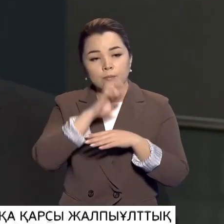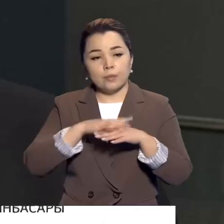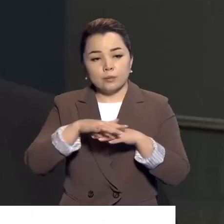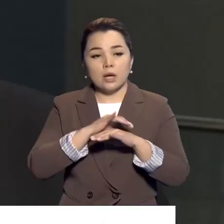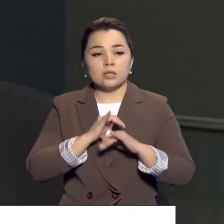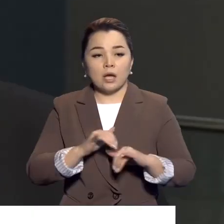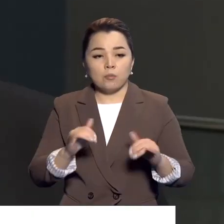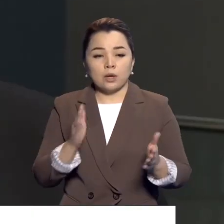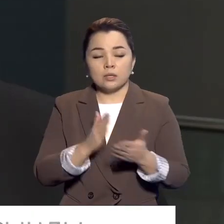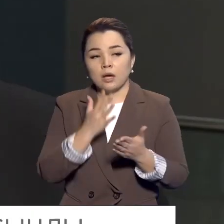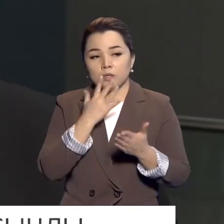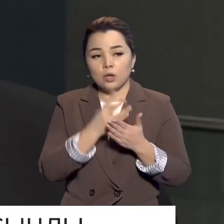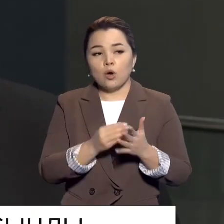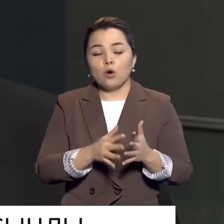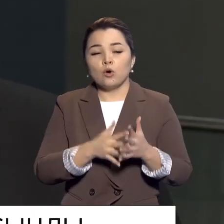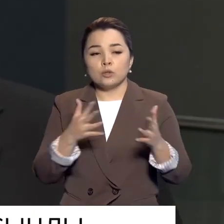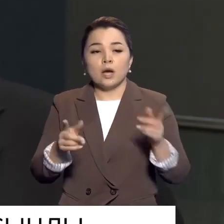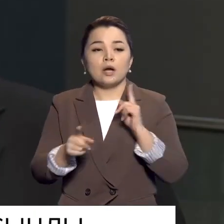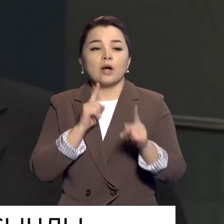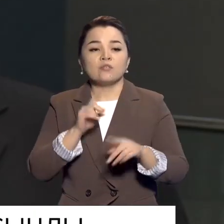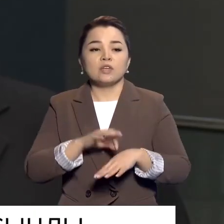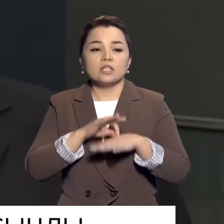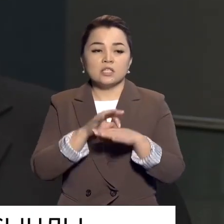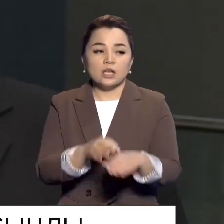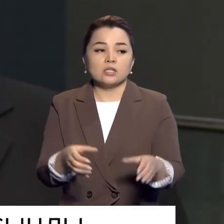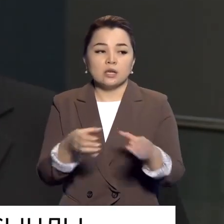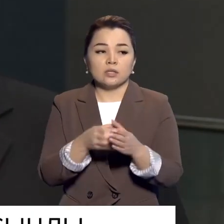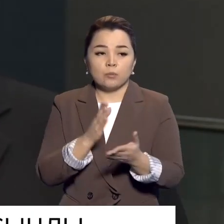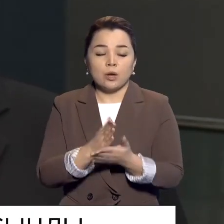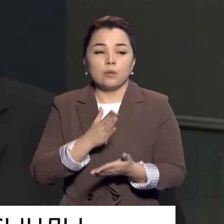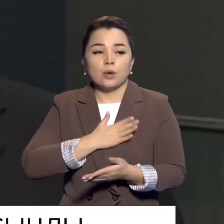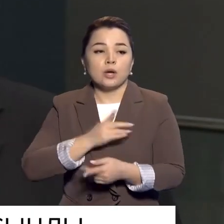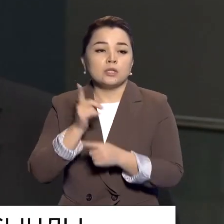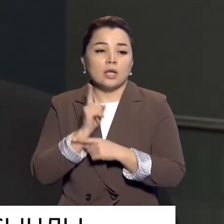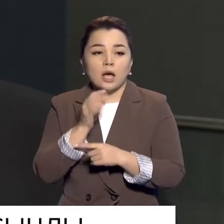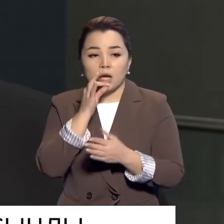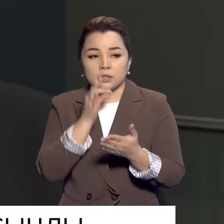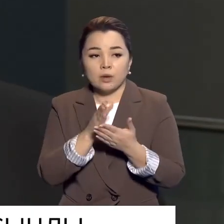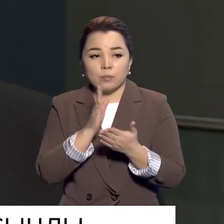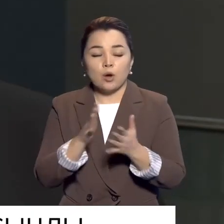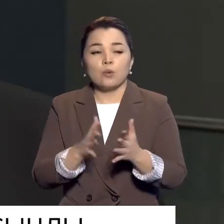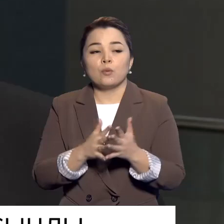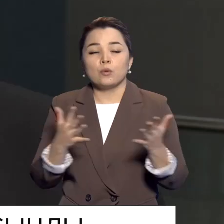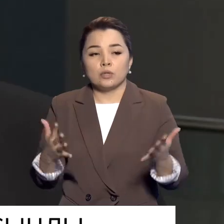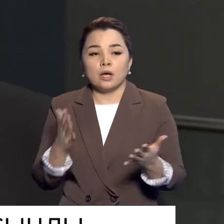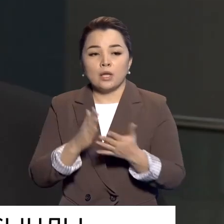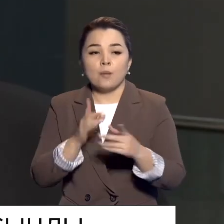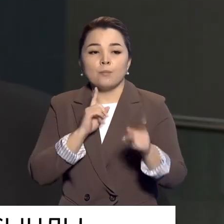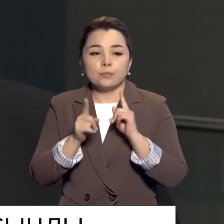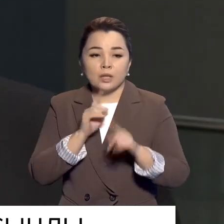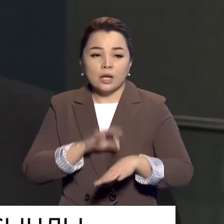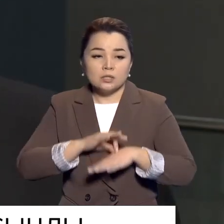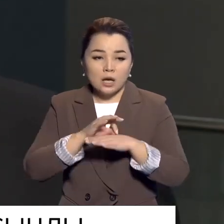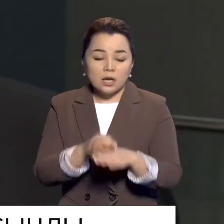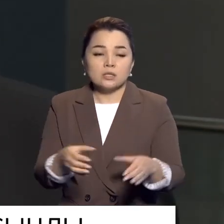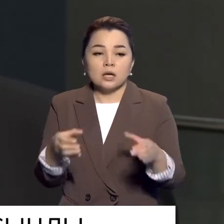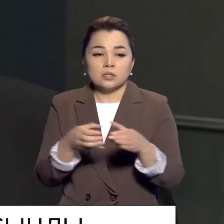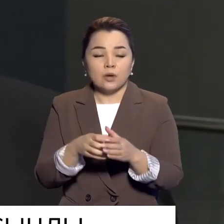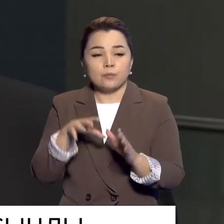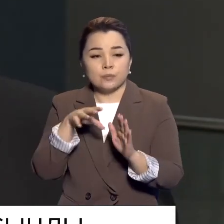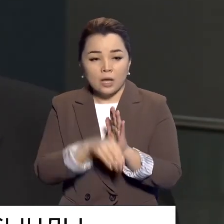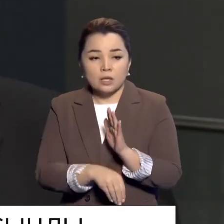мемлекеттер осы үлкен пресс конференция жасап жатыр. Енді біздің күтуіміз керек, мынау үлкен пресс конференция болса. Онда